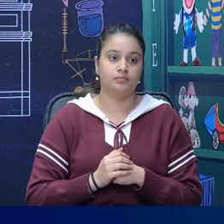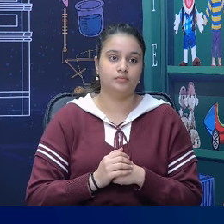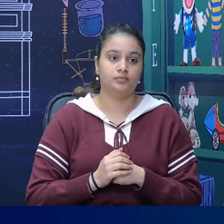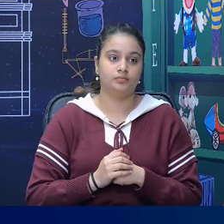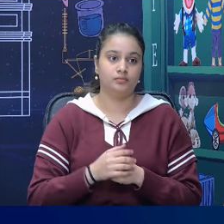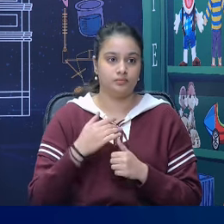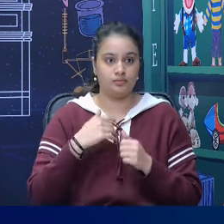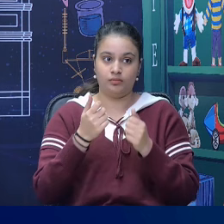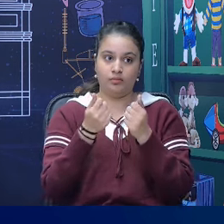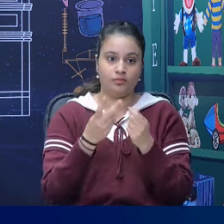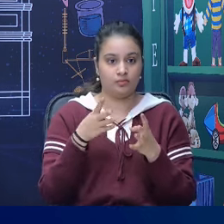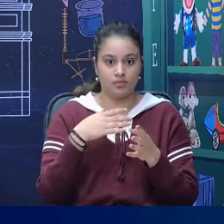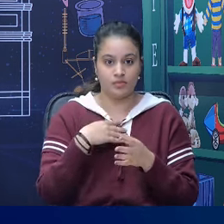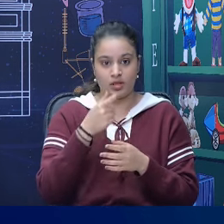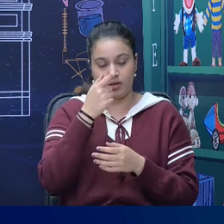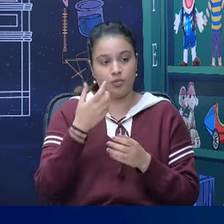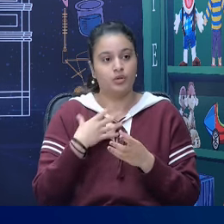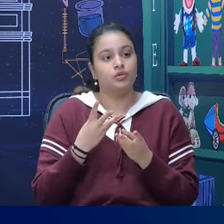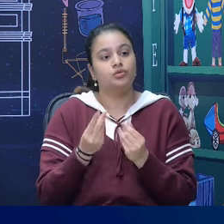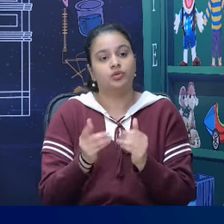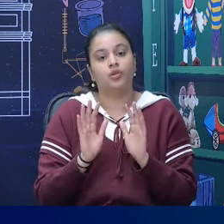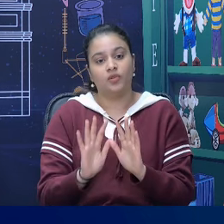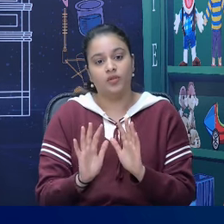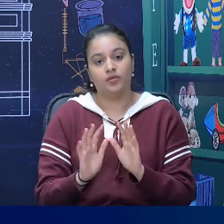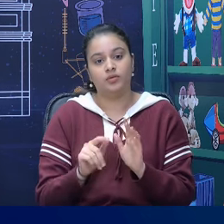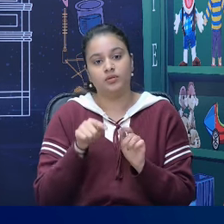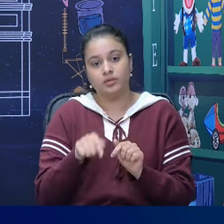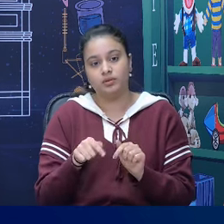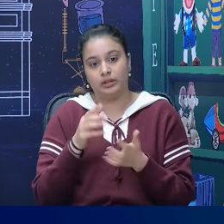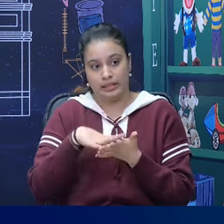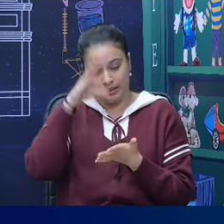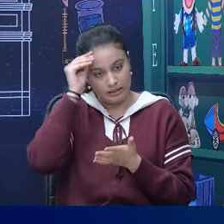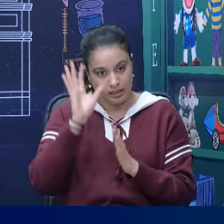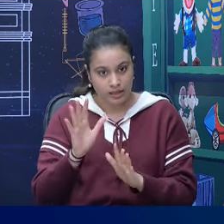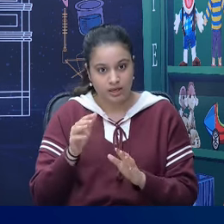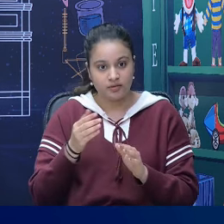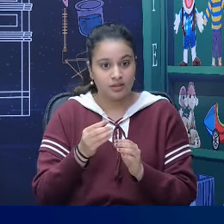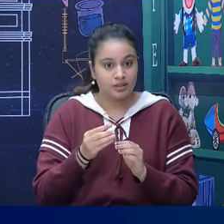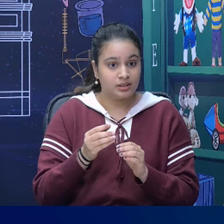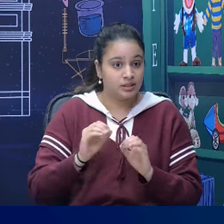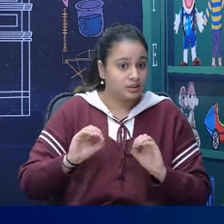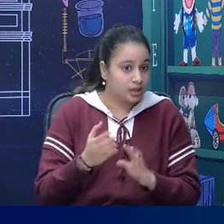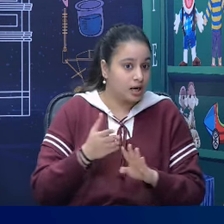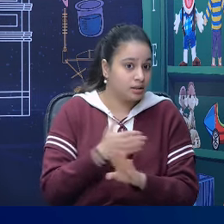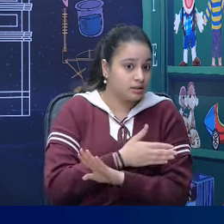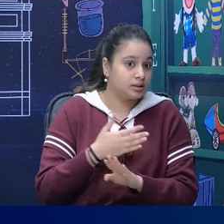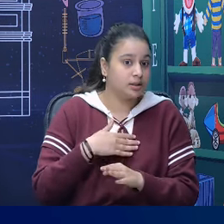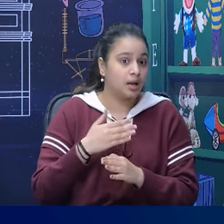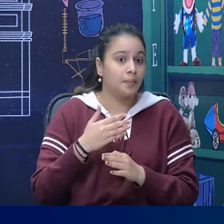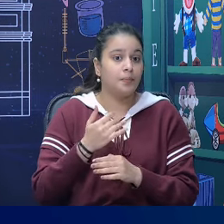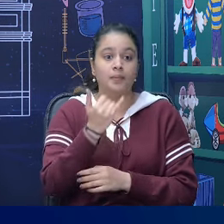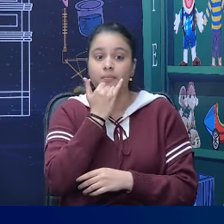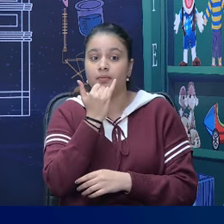मैथमेटिकल प्रॉब्लम जब सॉल्व भी करते हैं जब इसको समझते भी हैं बच्चे तो शुरुआती दौर में बच्चे किस तरह की गलतियां करते हैं जिनका ध्यान रख